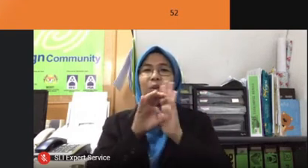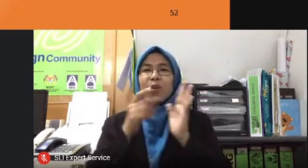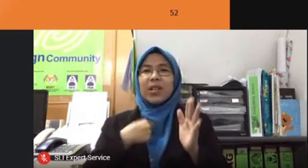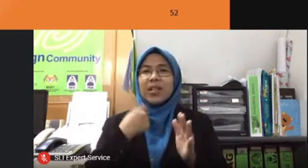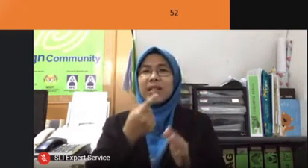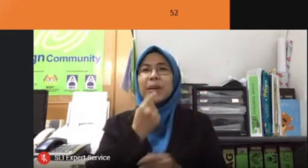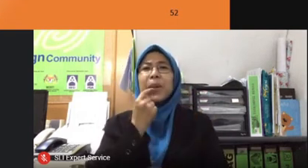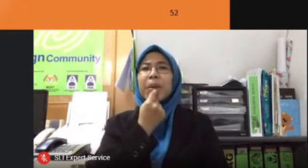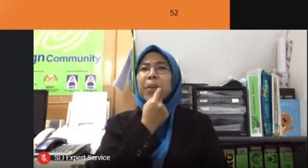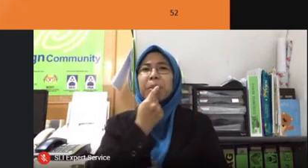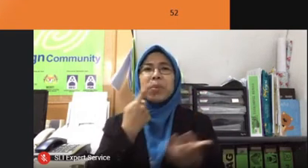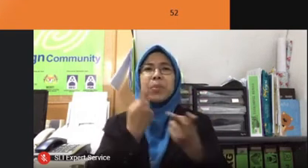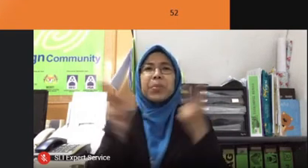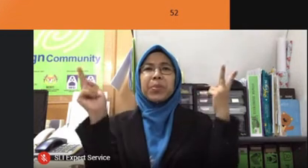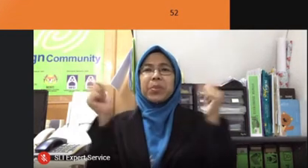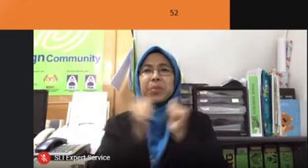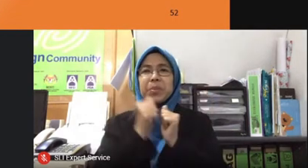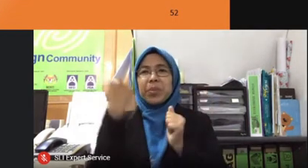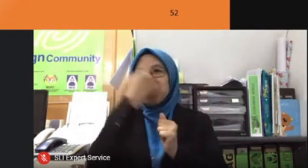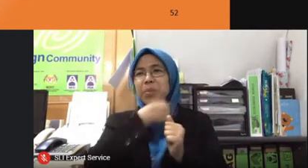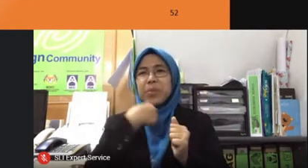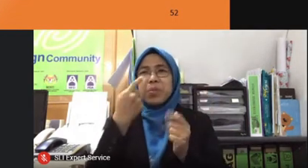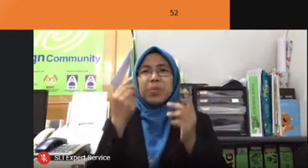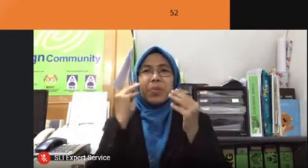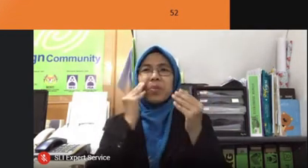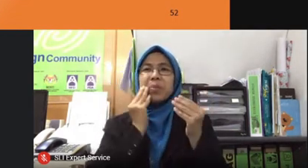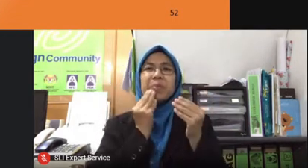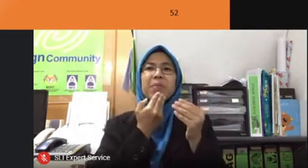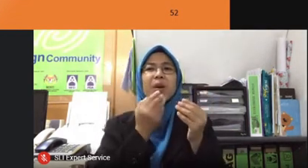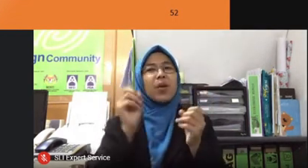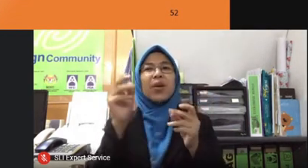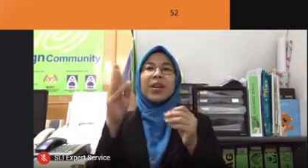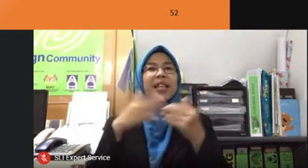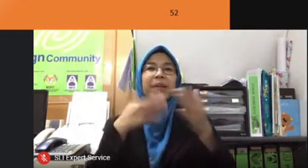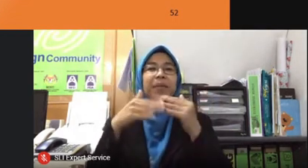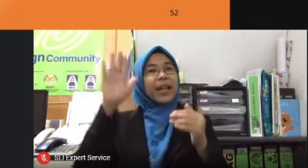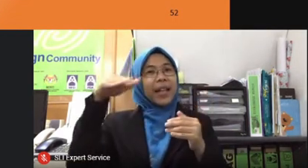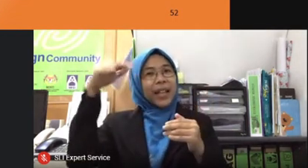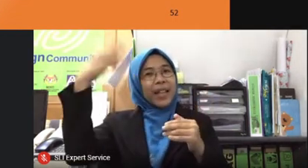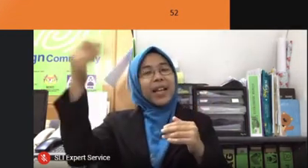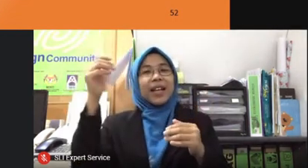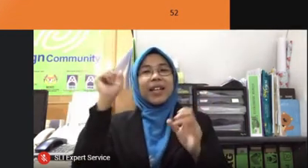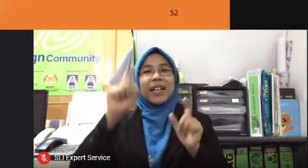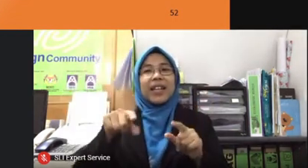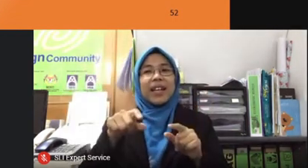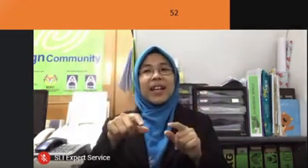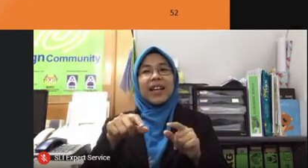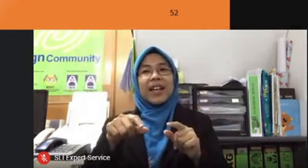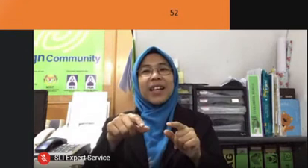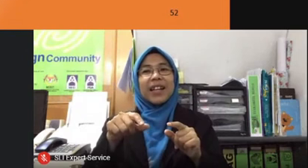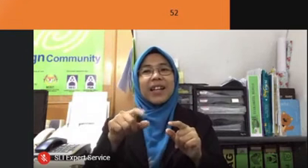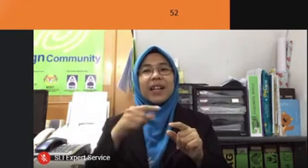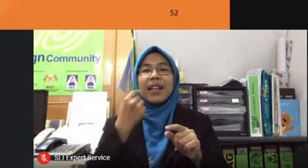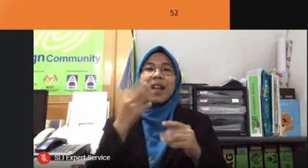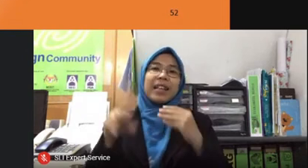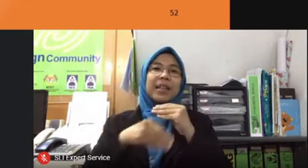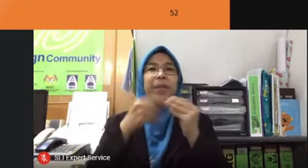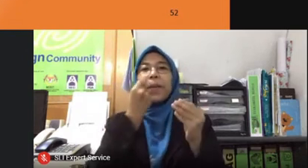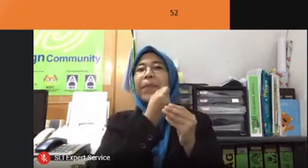lipstick kau ini tak kenalah dengan makeup kau. Eh, ya ke? Okay, tak apa, nantilah apa ni, nanti aku top up sikit